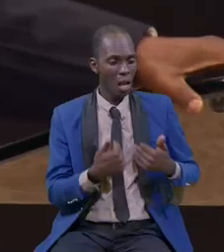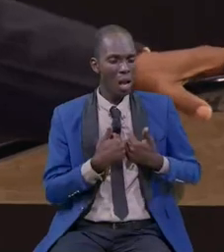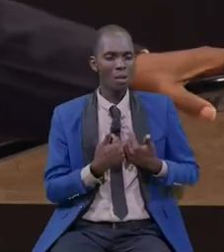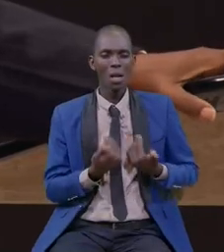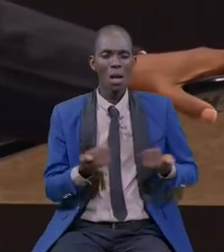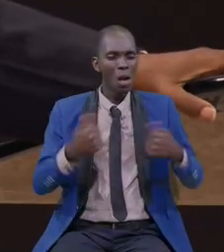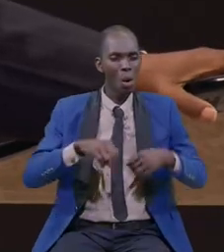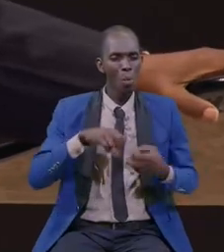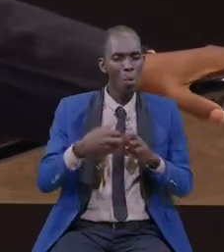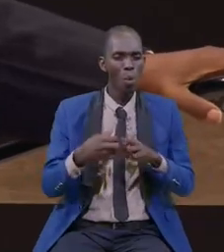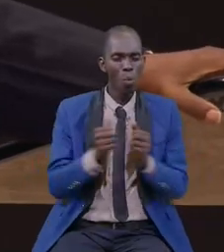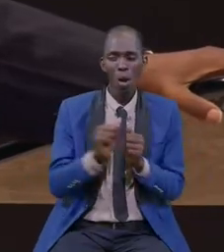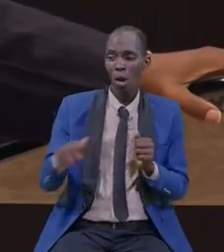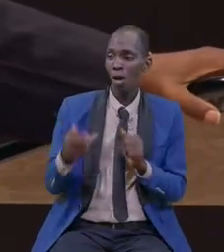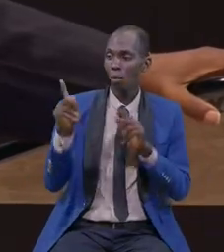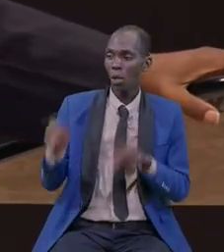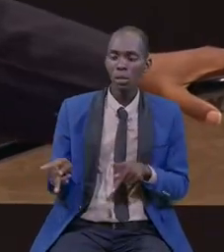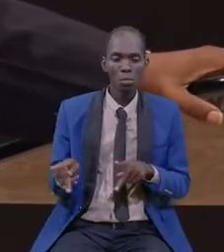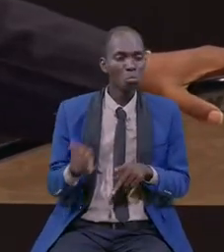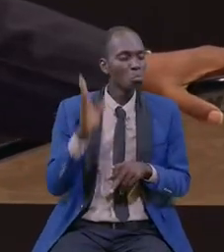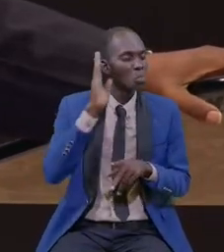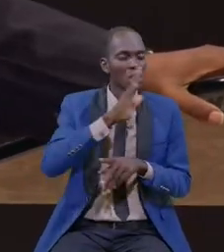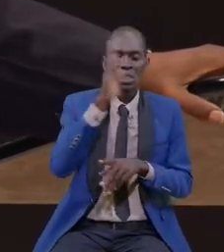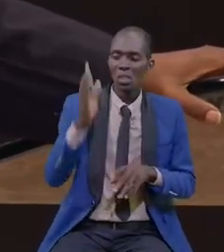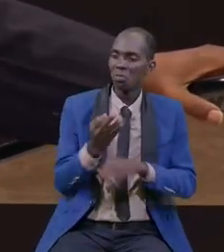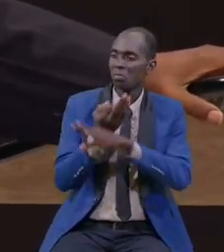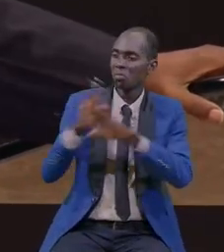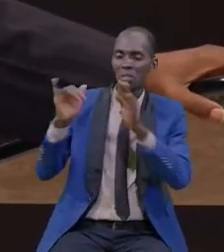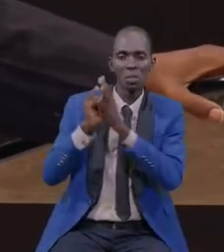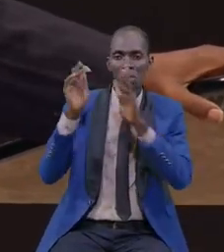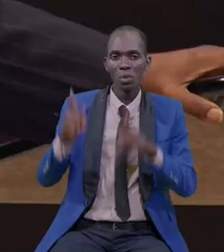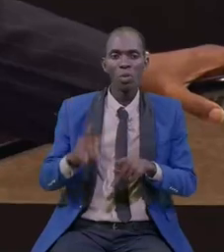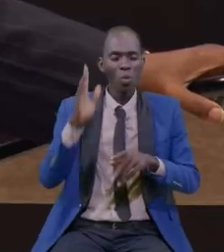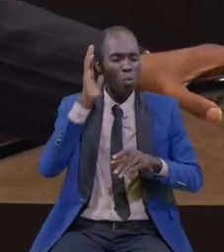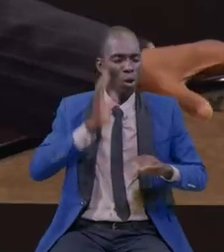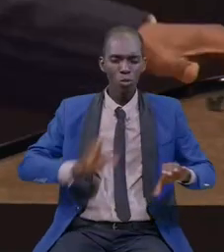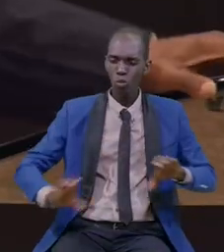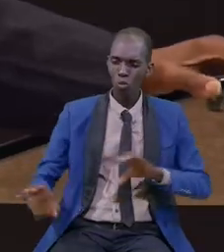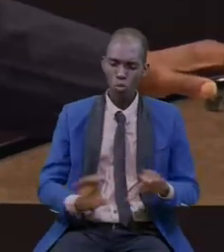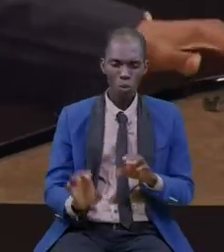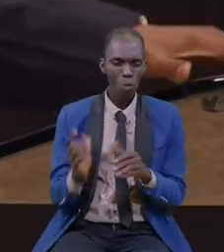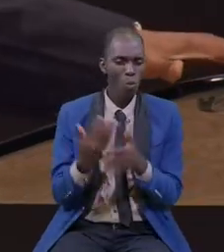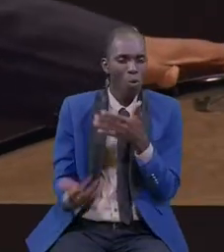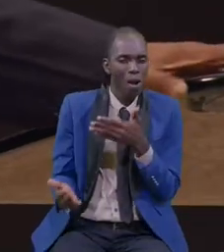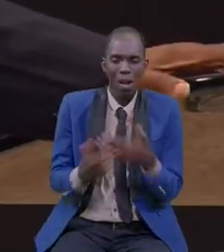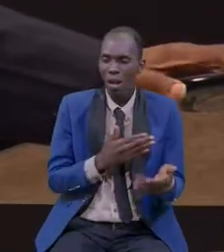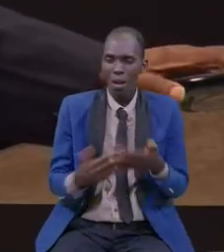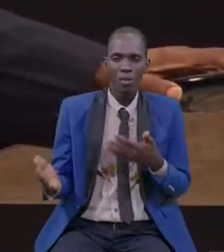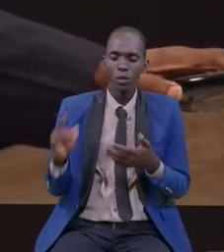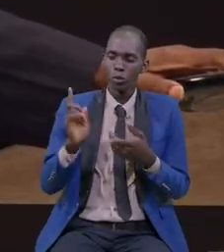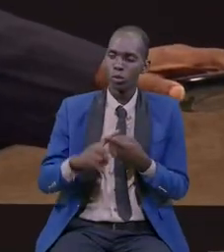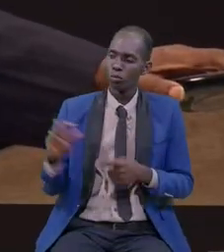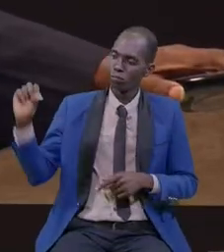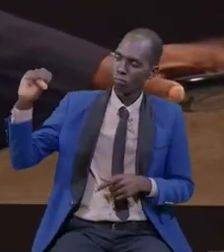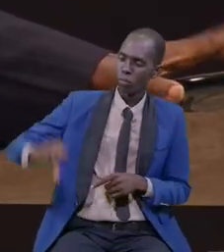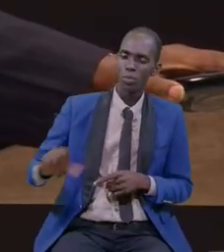possibles pour réclamer ce qui est à lui et lui arraché cette chose afin de posséder ce qu'il désir ça ce n'est pas la